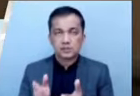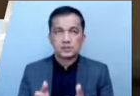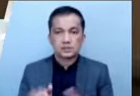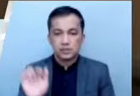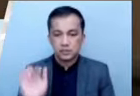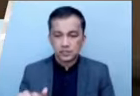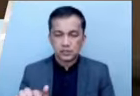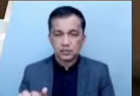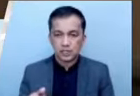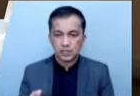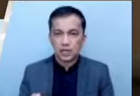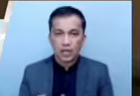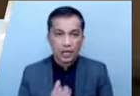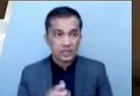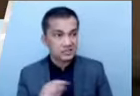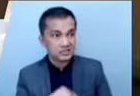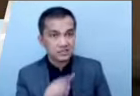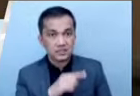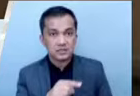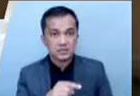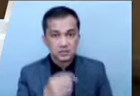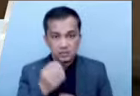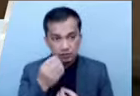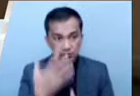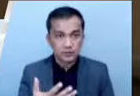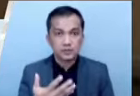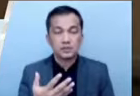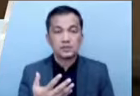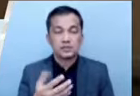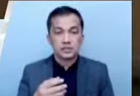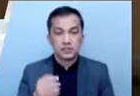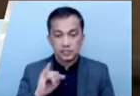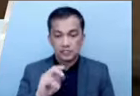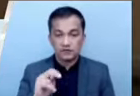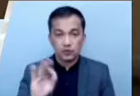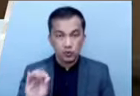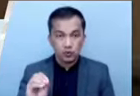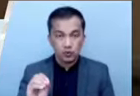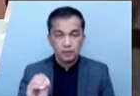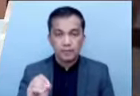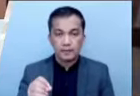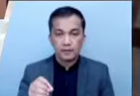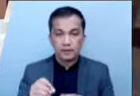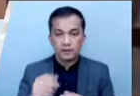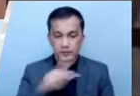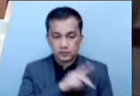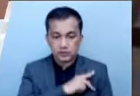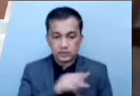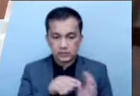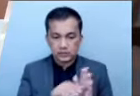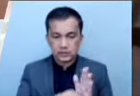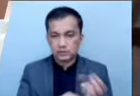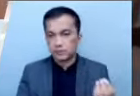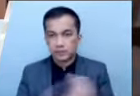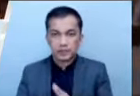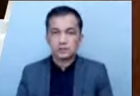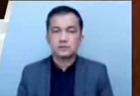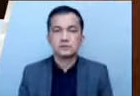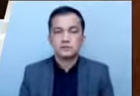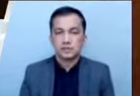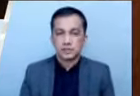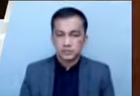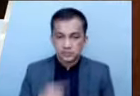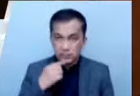sila ng mga information, no? Mga personal details nila, ibigay nila. Nilinaw din ng DepEd na walang